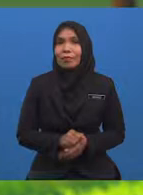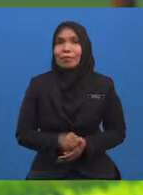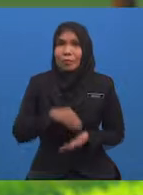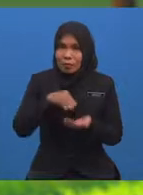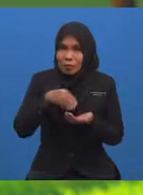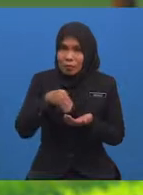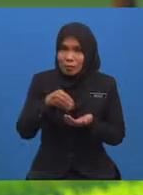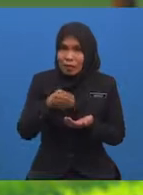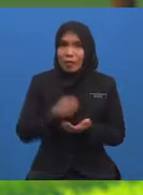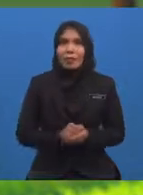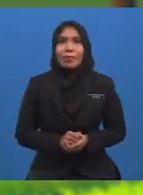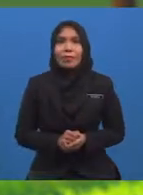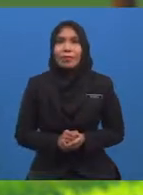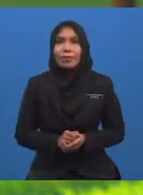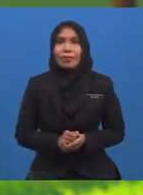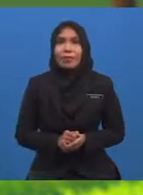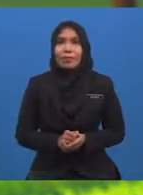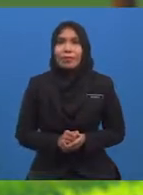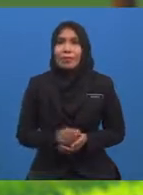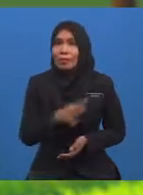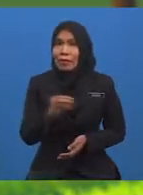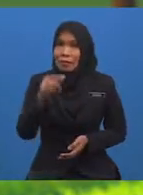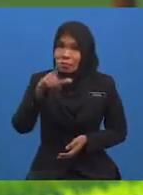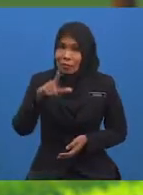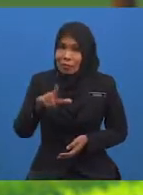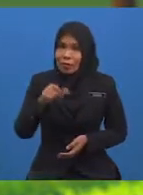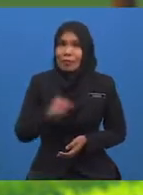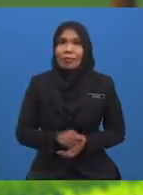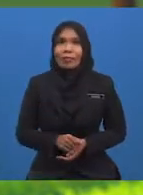atas permukaan tanah ini. Satu,